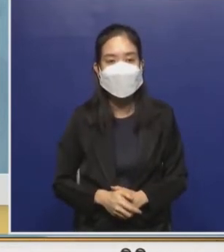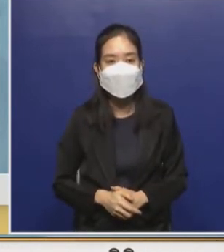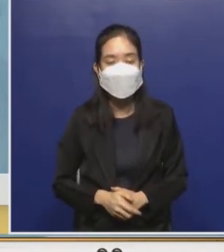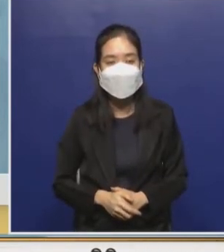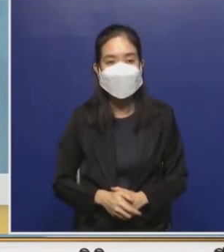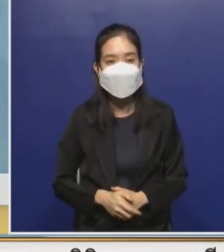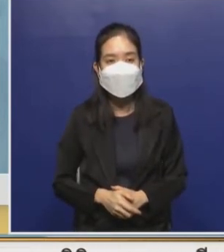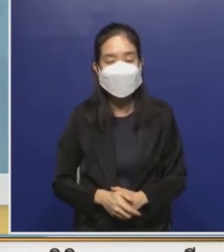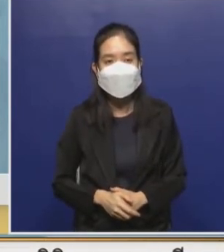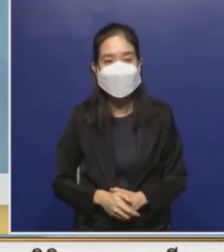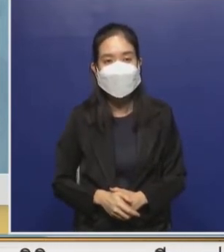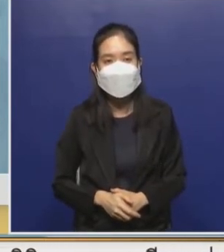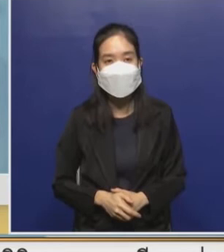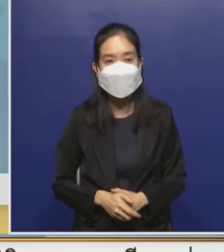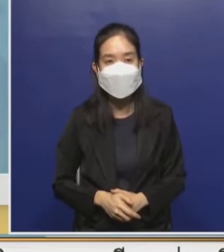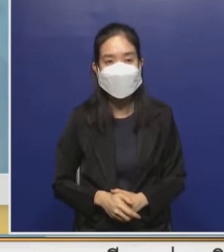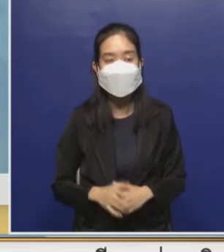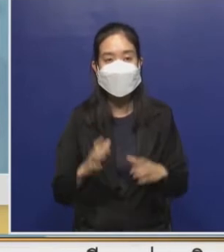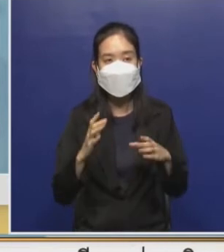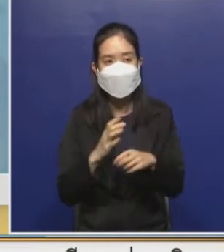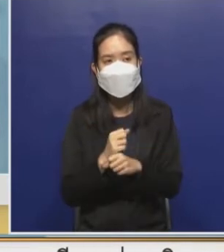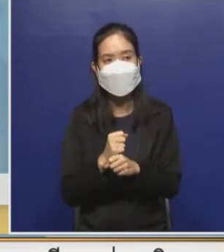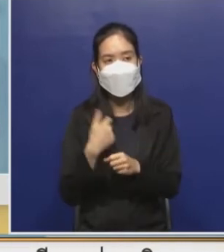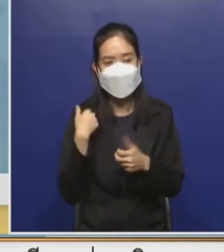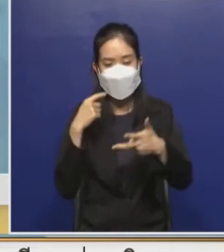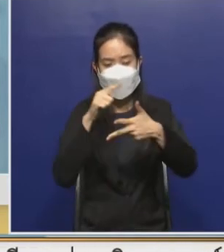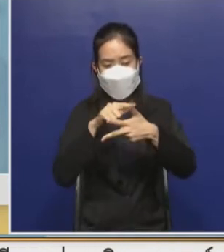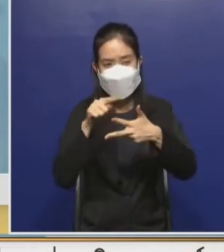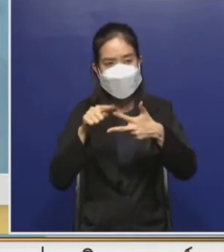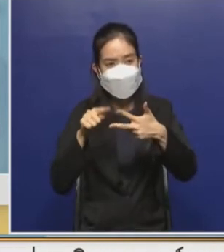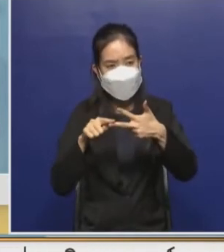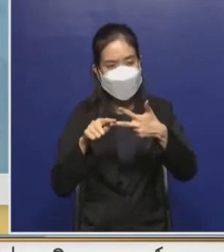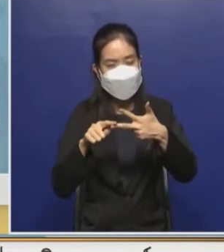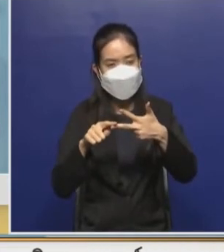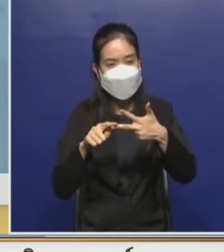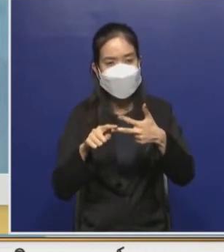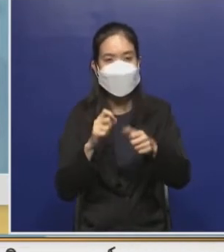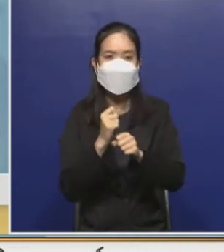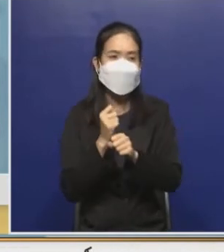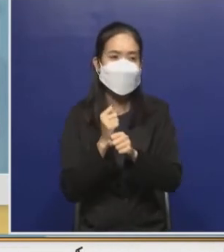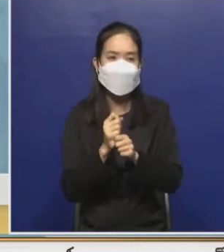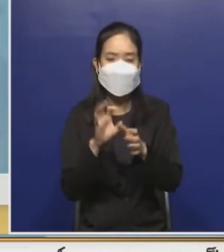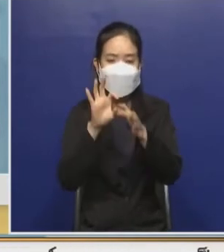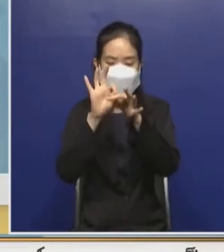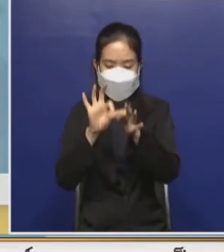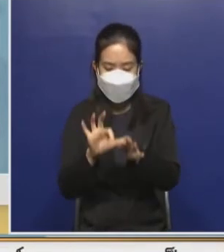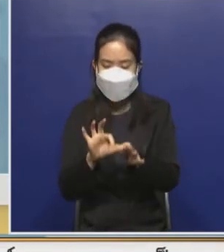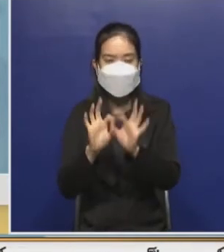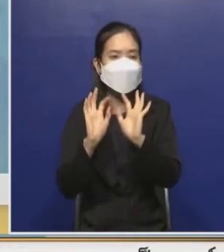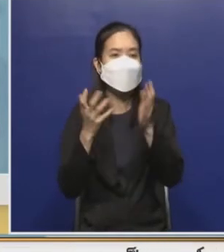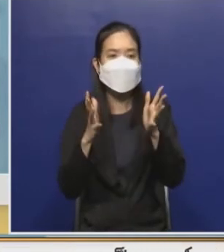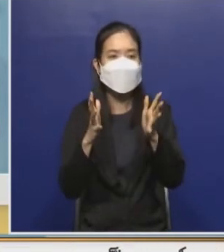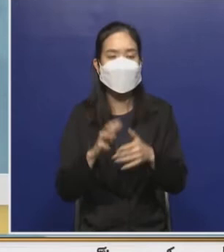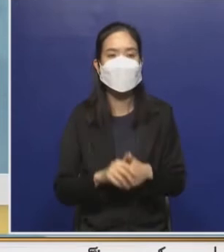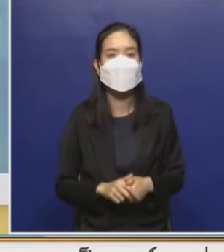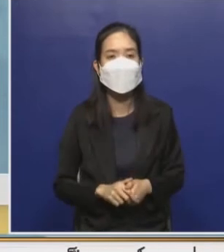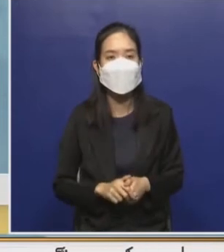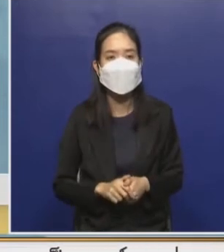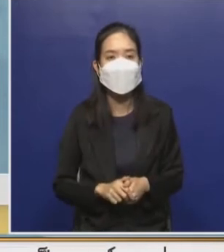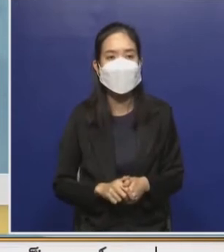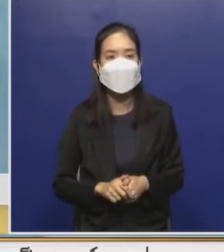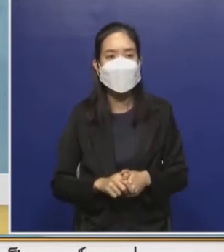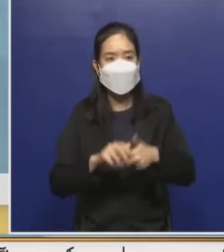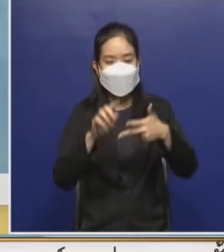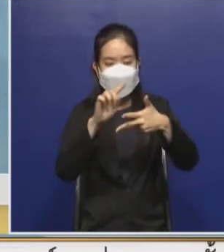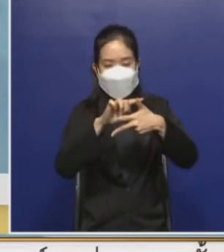สรุปก็คือว่ากลไกลสงสามนี้ทำงานไม่สัผันกันต่างคนตมีระบบและวาระ